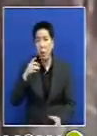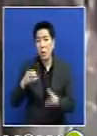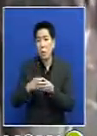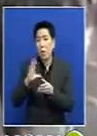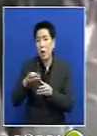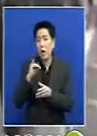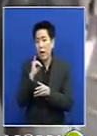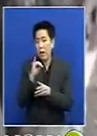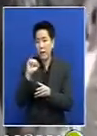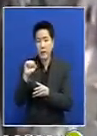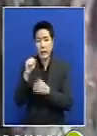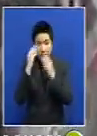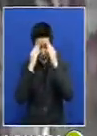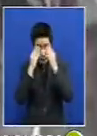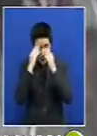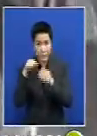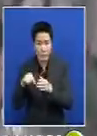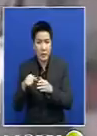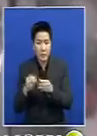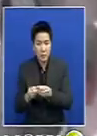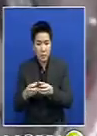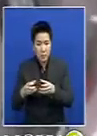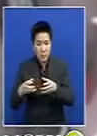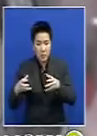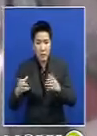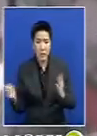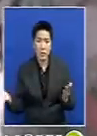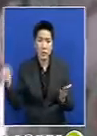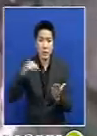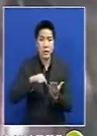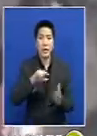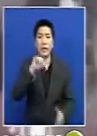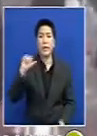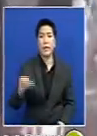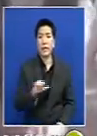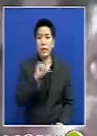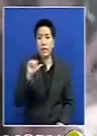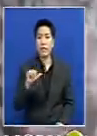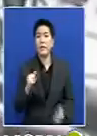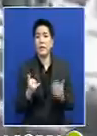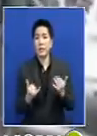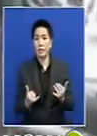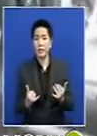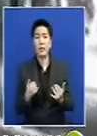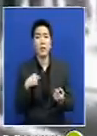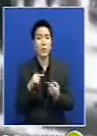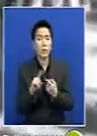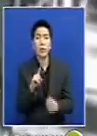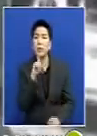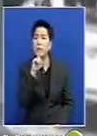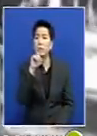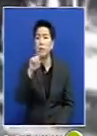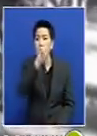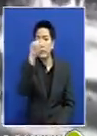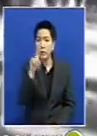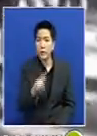IS หรือกลุ่มรัฐอิสลามก็กำลังขยายปีกมาอย่างภูมิภาคเอเชียตะวันออกเฉียงใต้ทำให้เกิดคำถามว่าไ